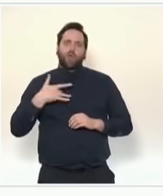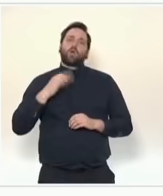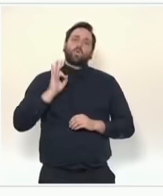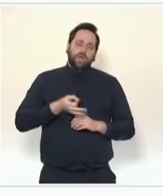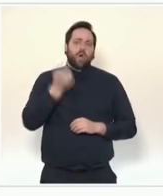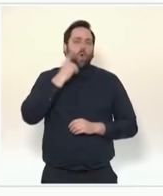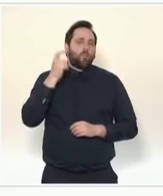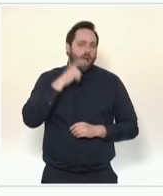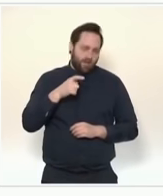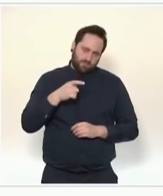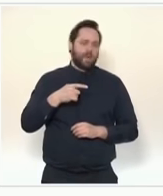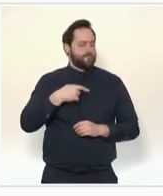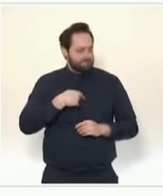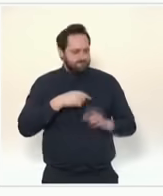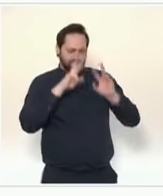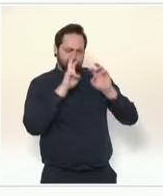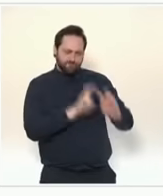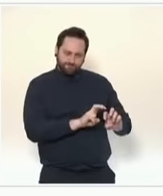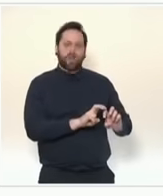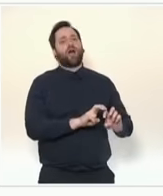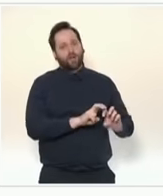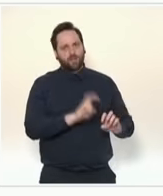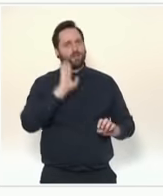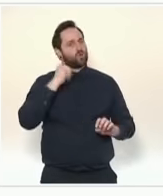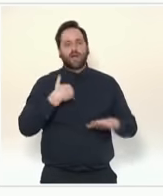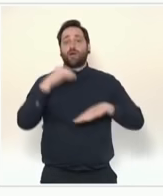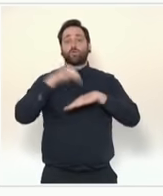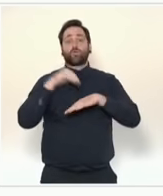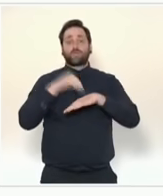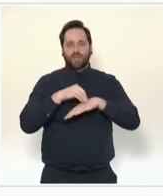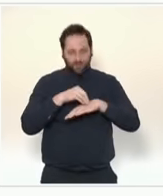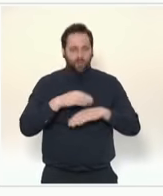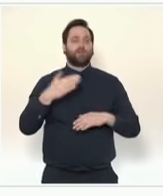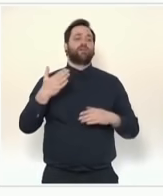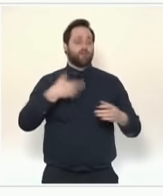de ne l'utiliser qu'au delà de 55 ans ce que nous appliquons évidemment